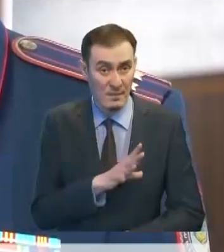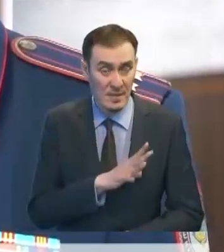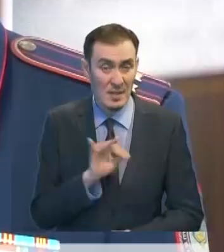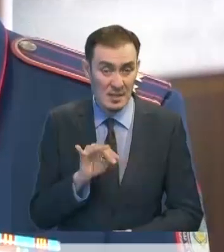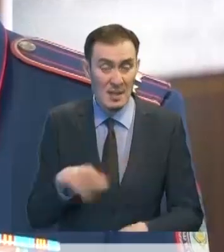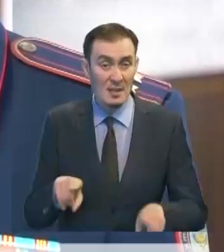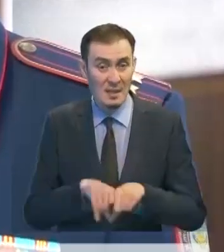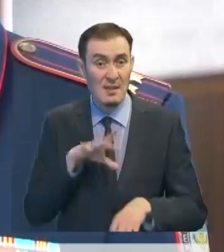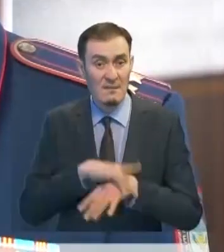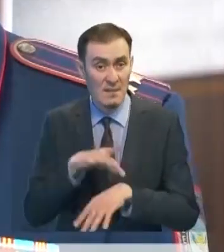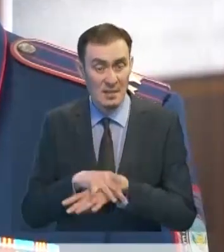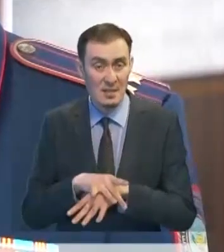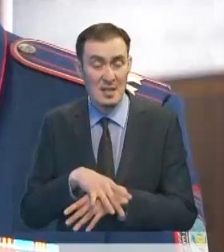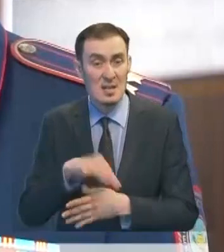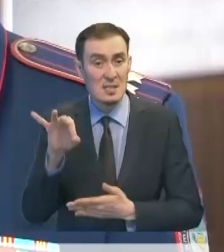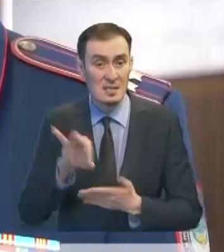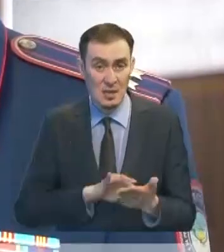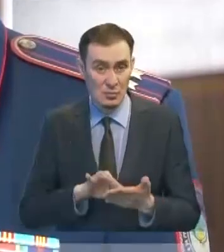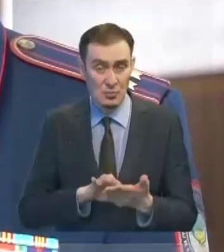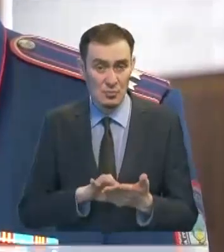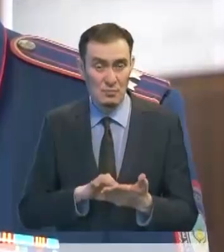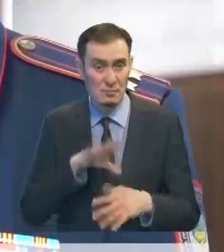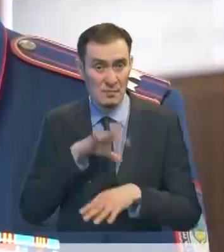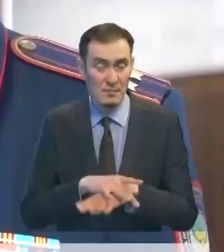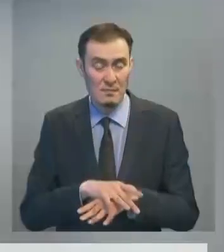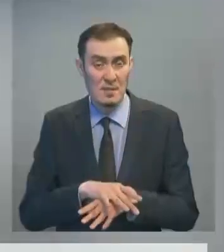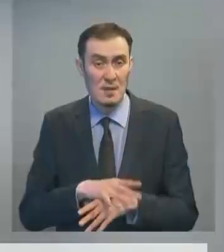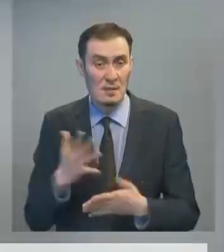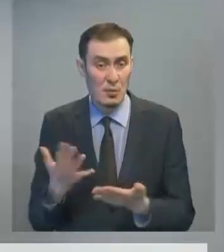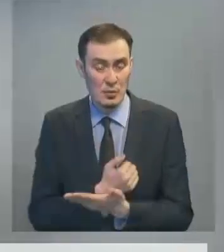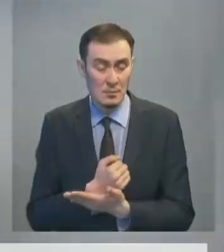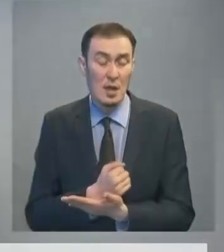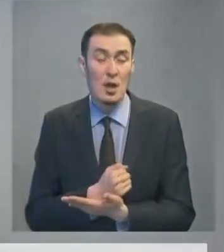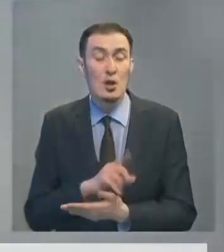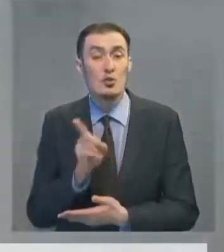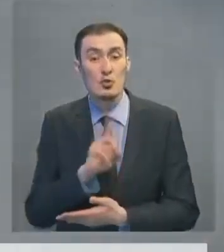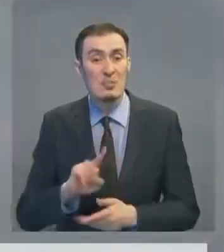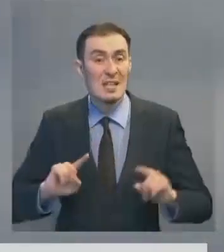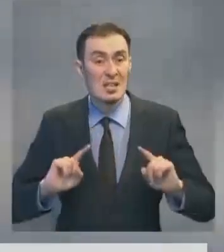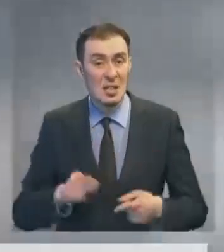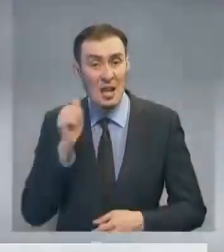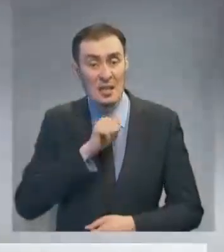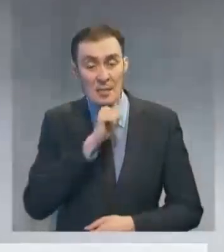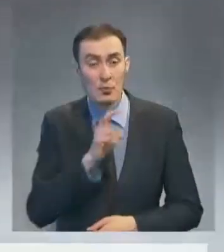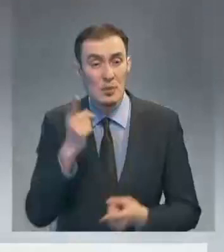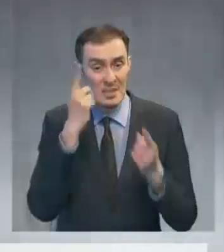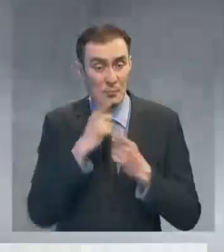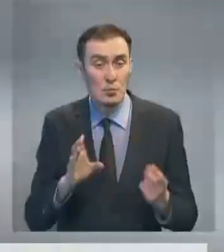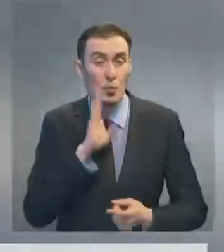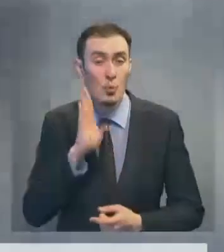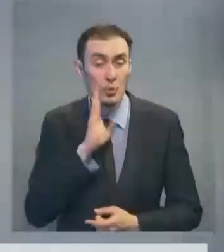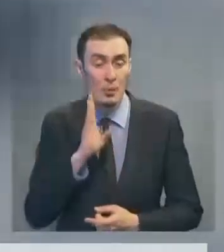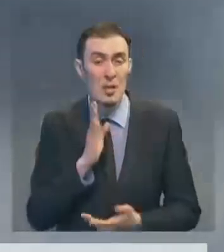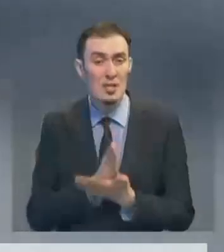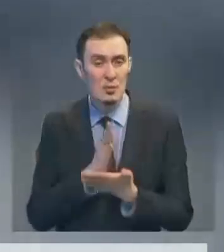такие факты раскрываются в дежурные сутки по горячим следам между тем чтобы задержать анонима сообщившего этим утром а